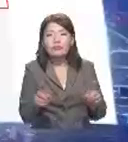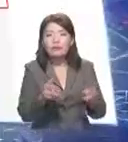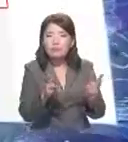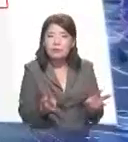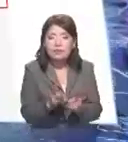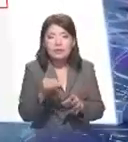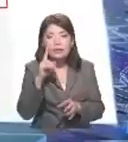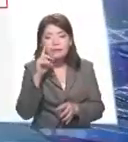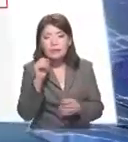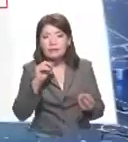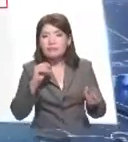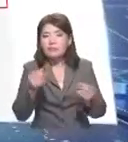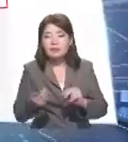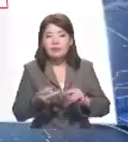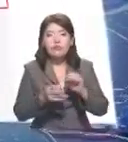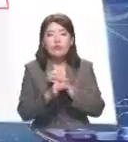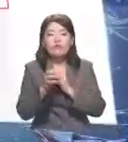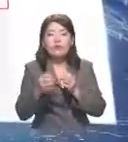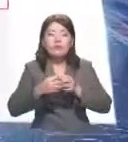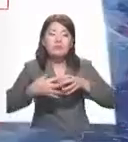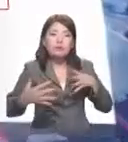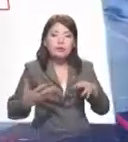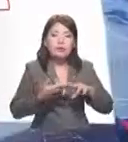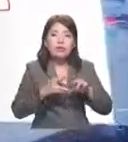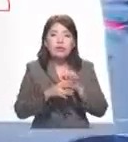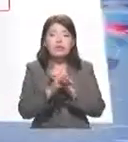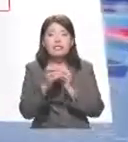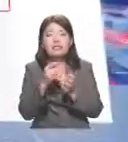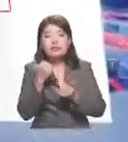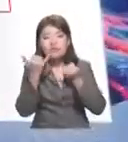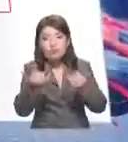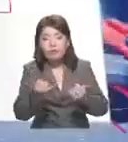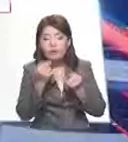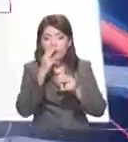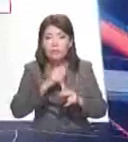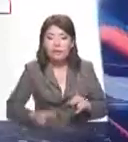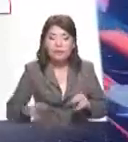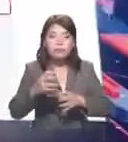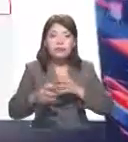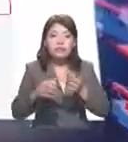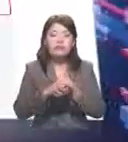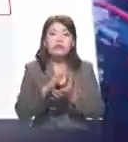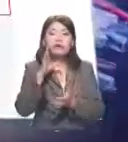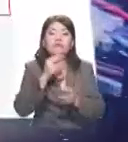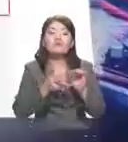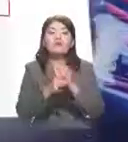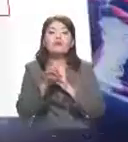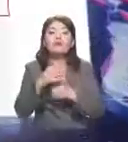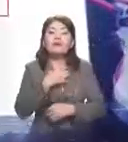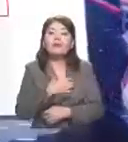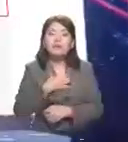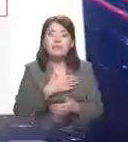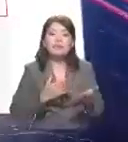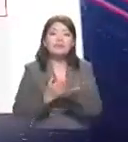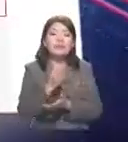являются негативной тенденцией, подрывающей культуру толерантности, взаимоуважения и мирного сосуществования. В этой связи крайне важна